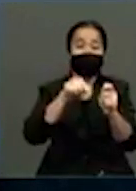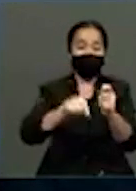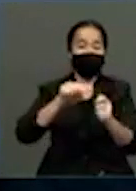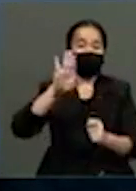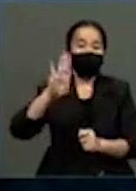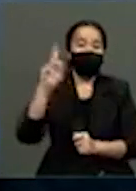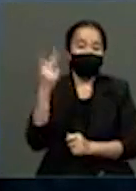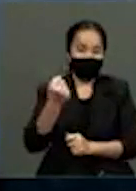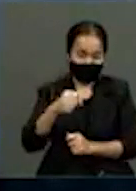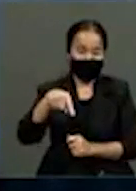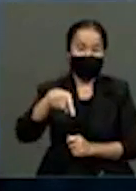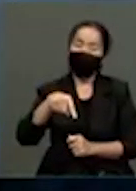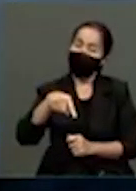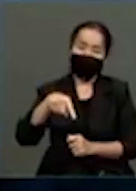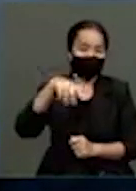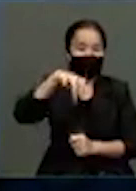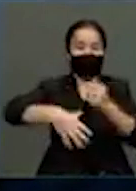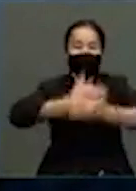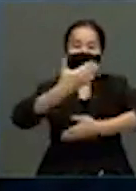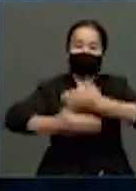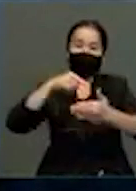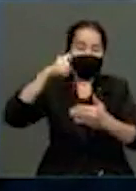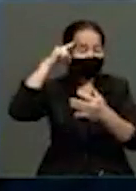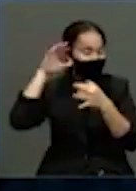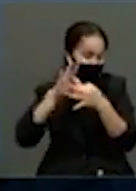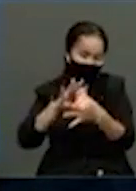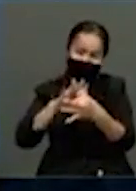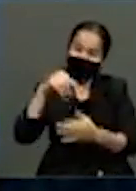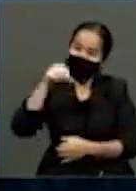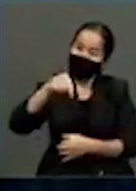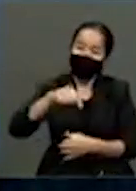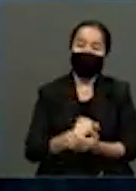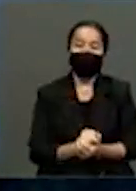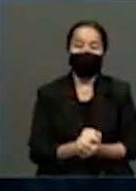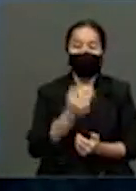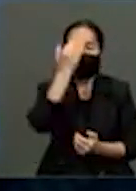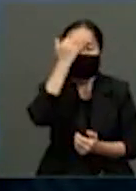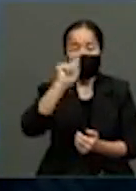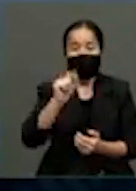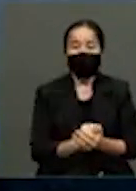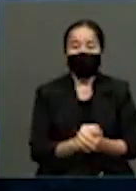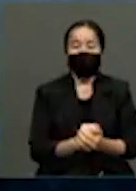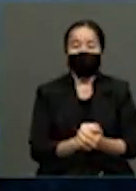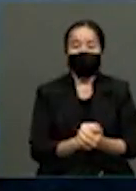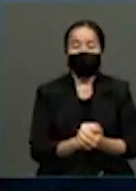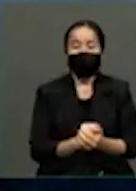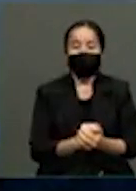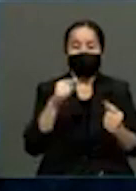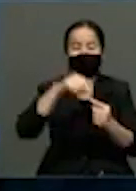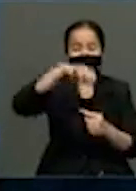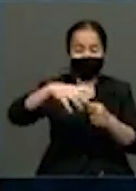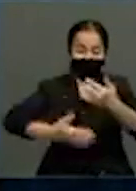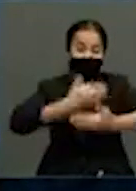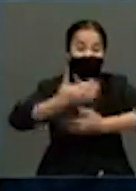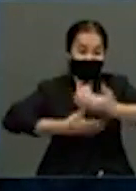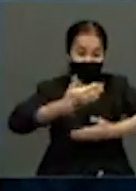บางกะปิน่าเป็นห่วงเดี๋ยวผมจะได้มีรายงานชุดของทางเขตที่ทางท่านเลขาสมชใน